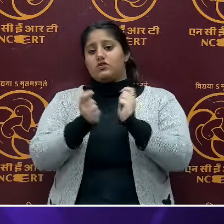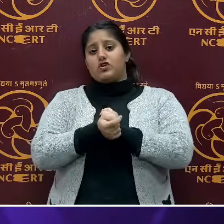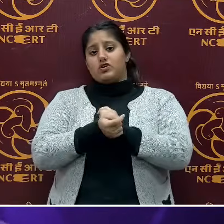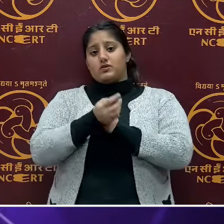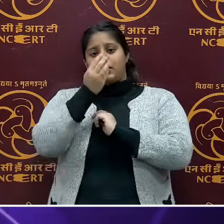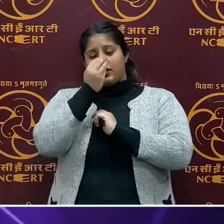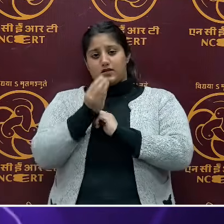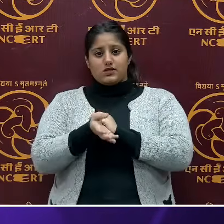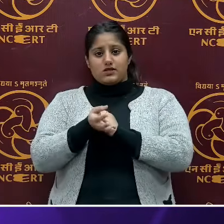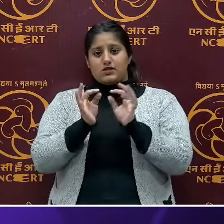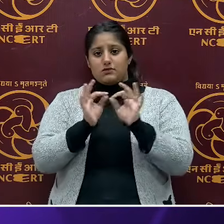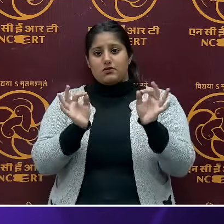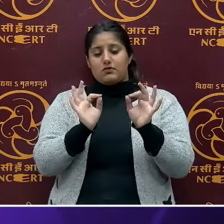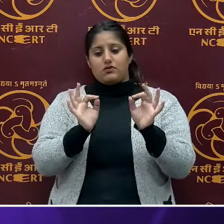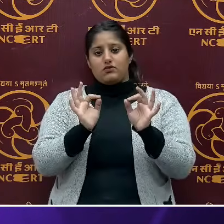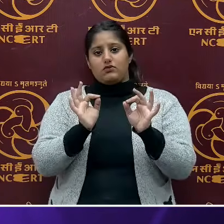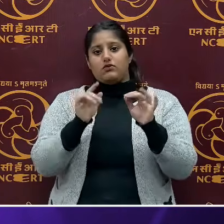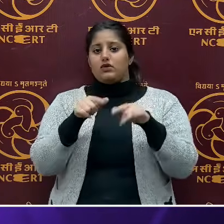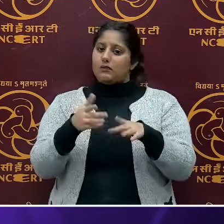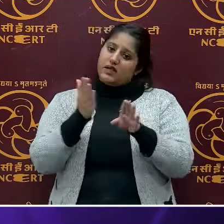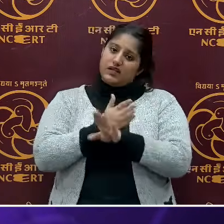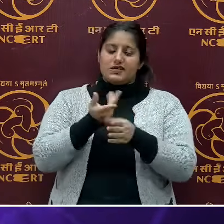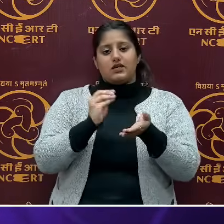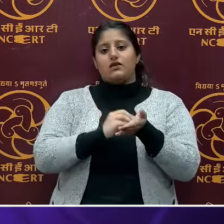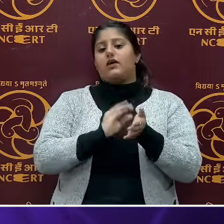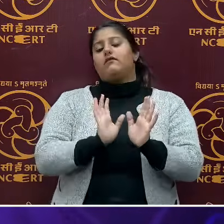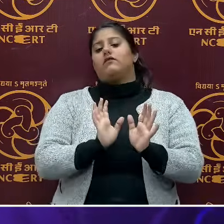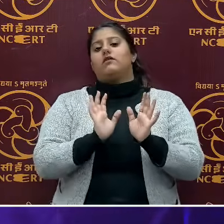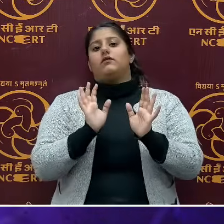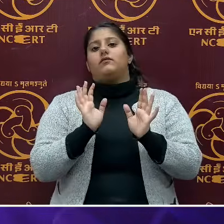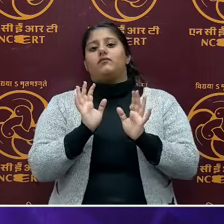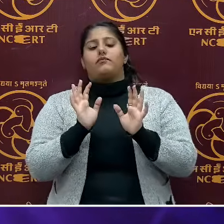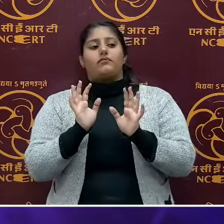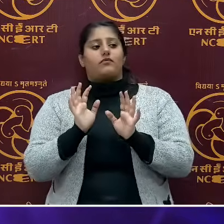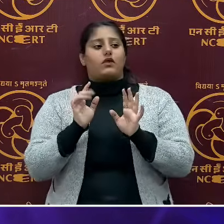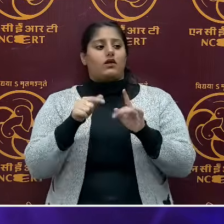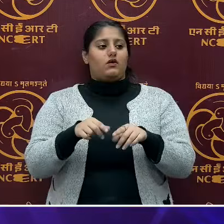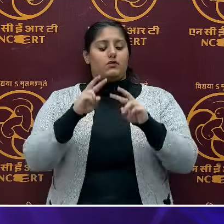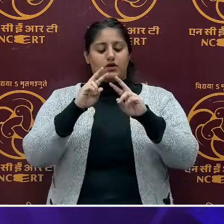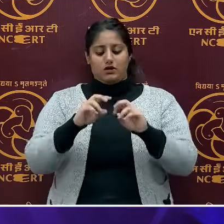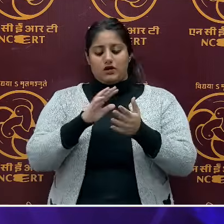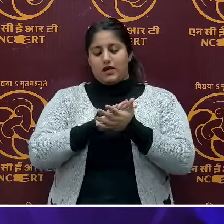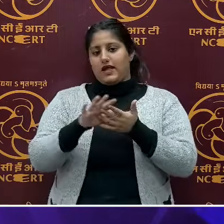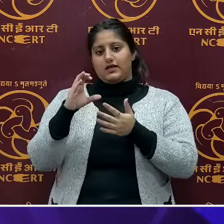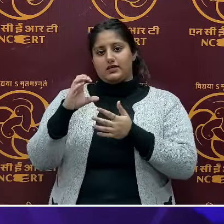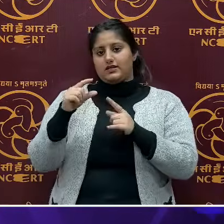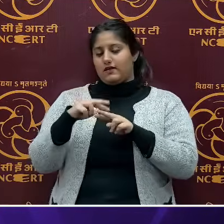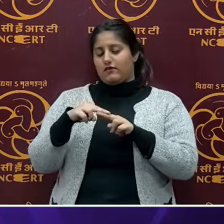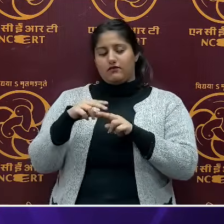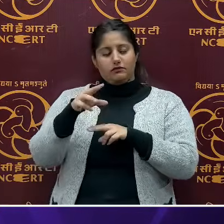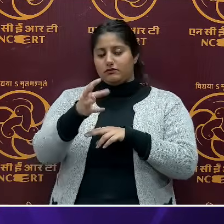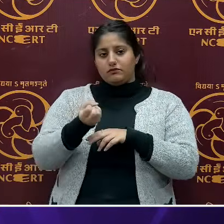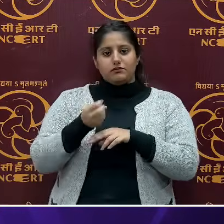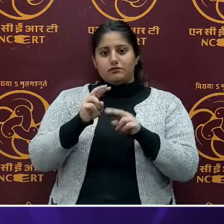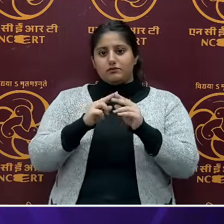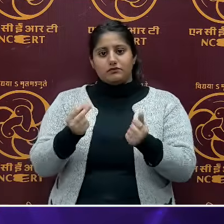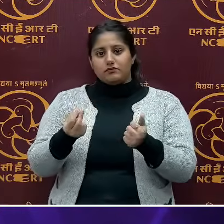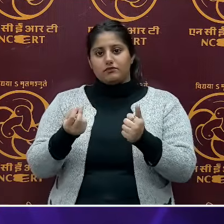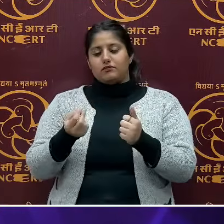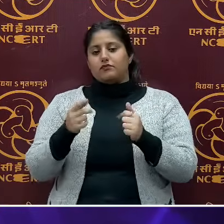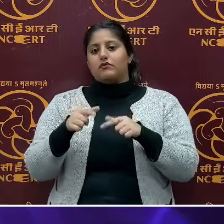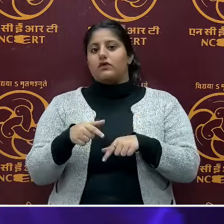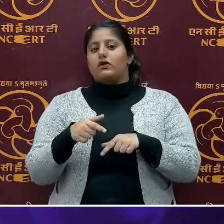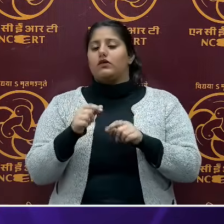simplest form Yes. because we already Simplest form simplest में form है. में है. Yes. Because we can't find out the HCF of these two. Right. Highest common factor is